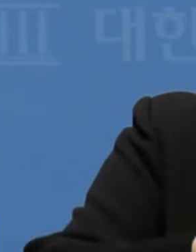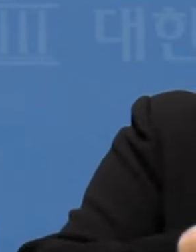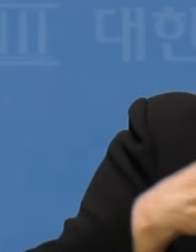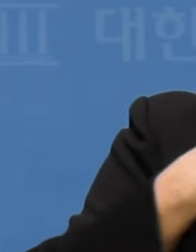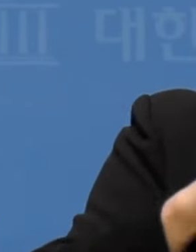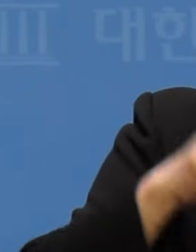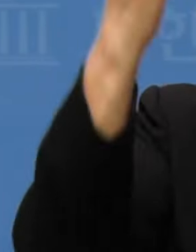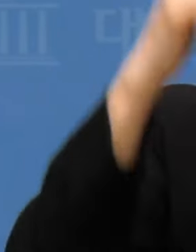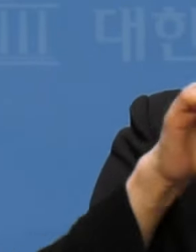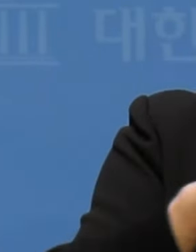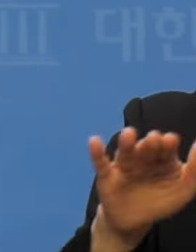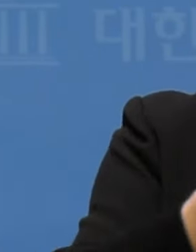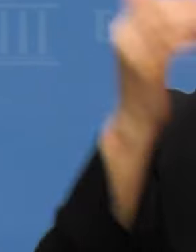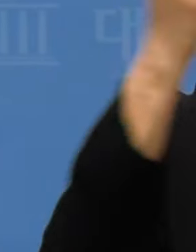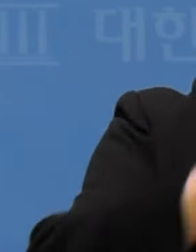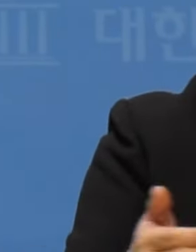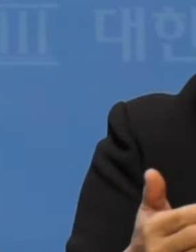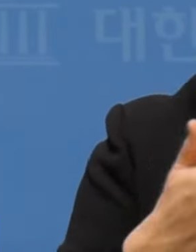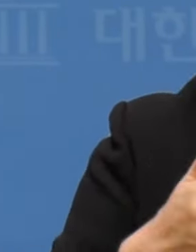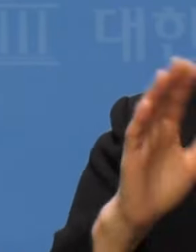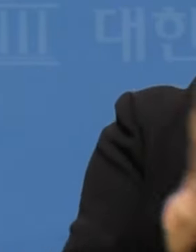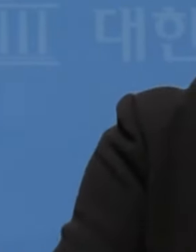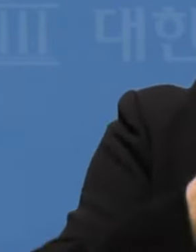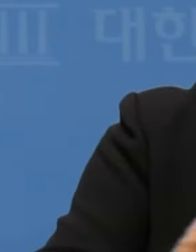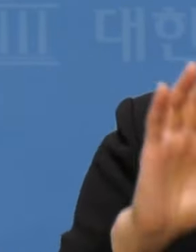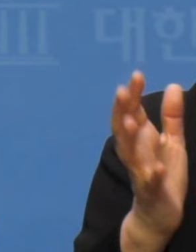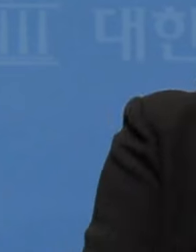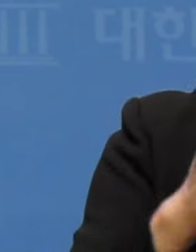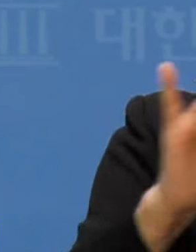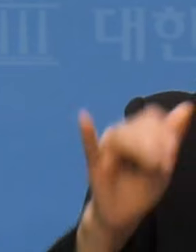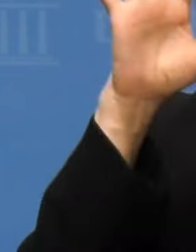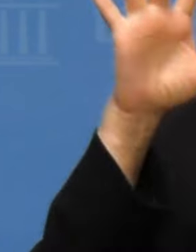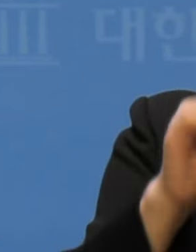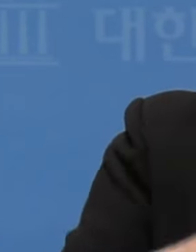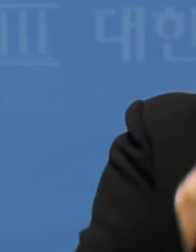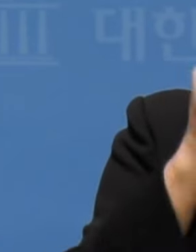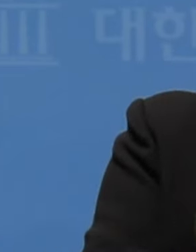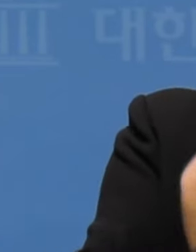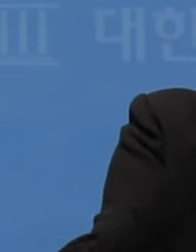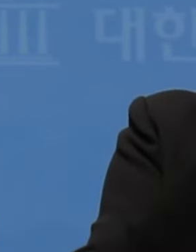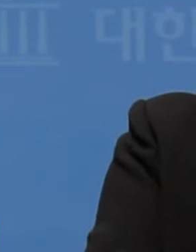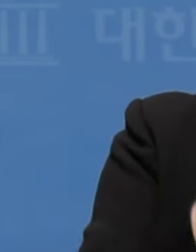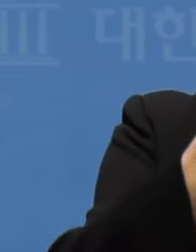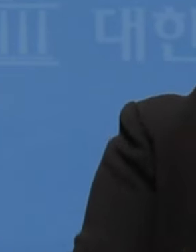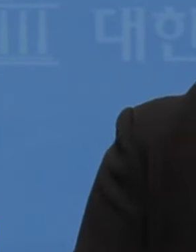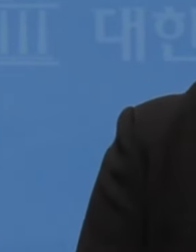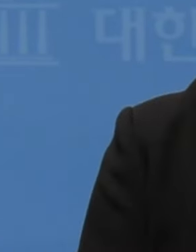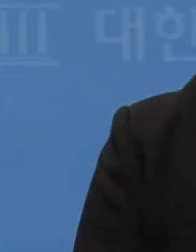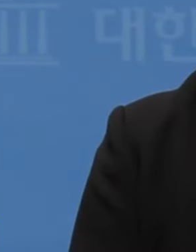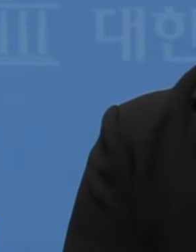대한 한국의 대응 전략은 미리 공론화해 국민적 공감대를 얻어야 하는 중대한 사안입니다.